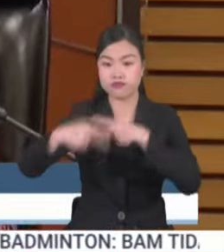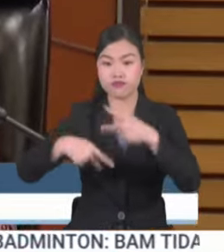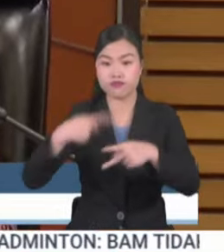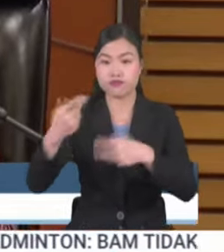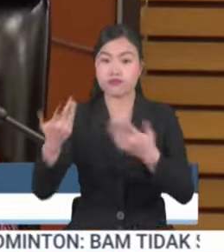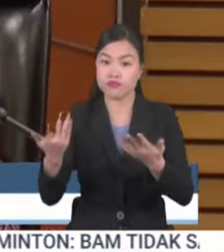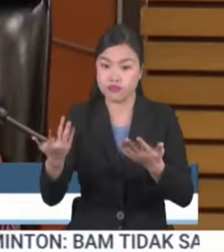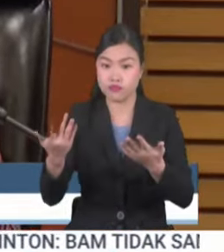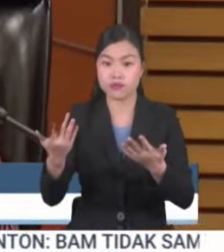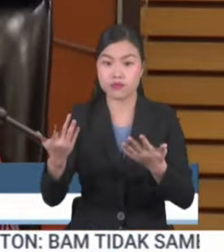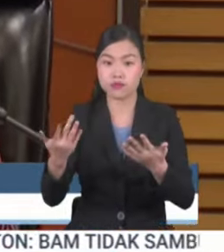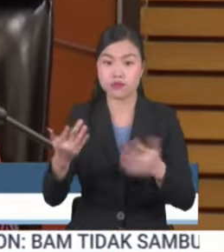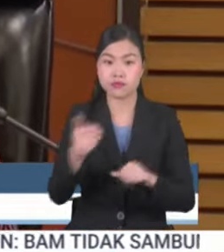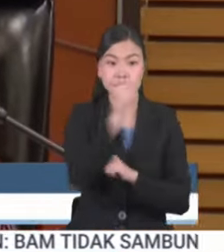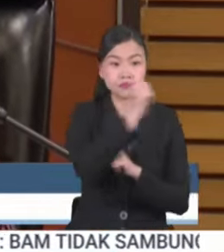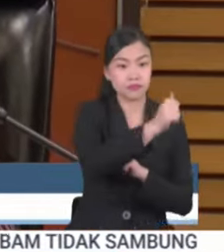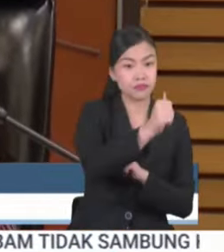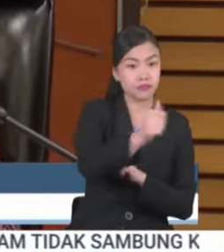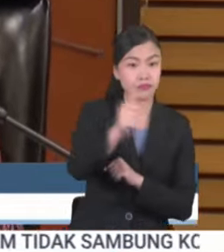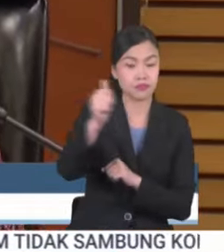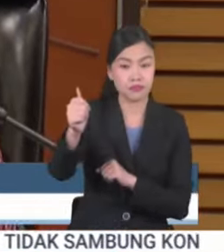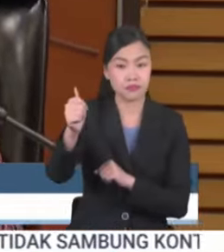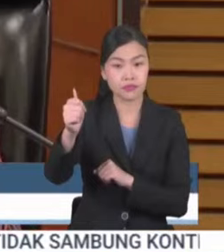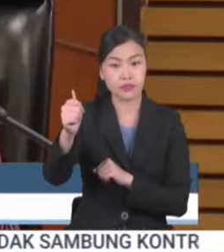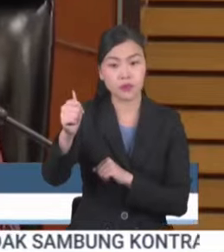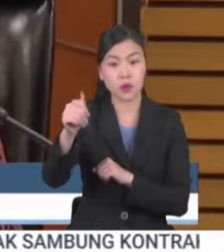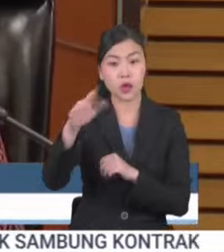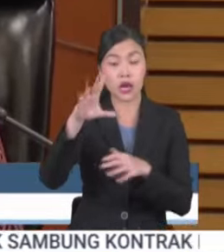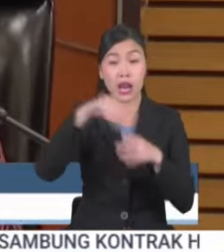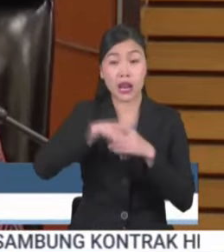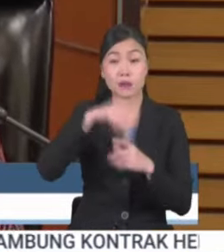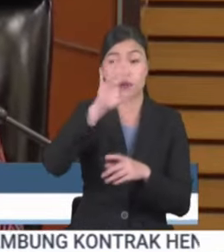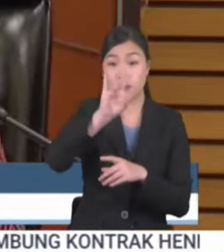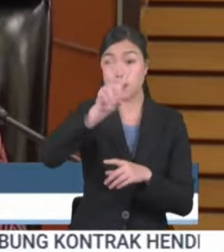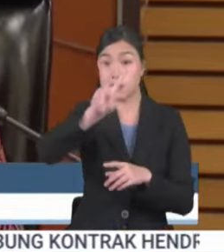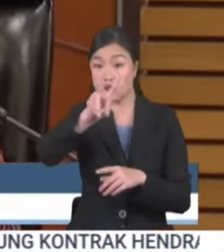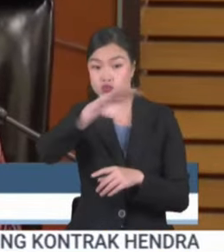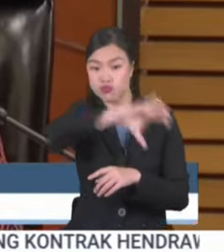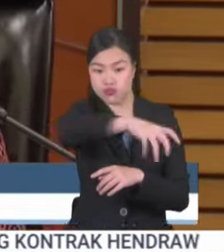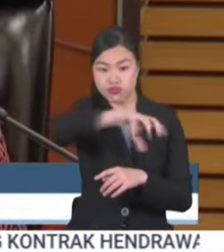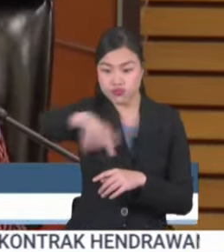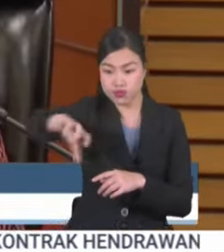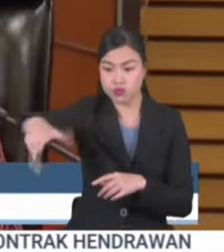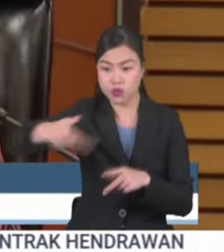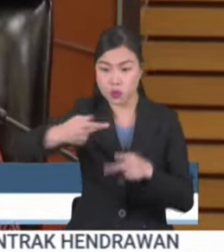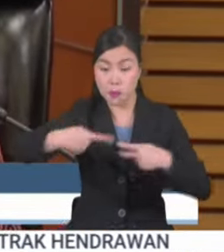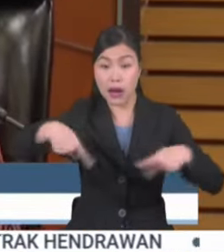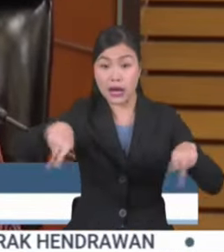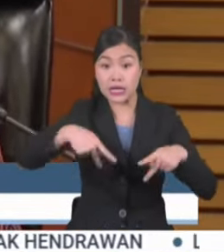adalah ranting-ranting di seluruh 82 cawangan parti